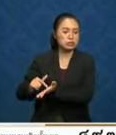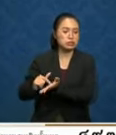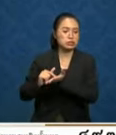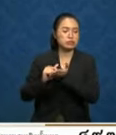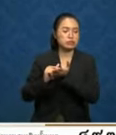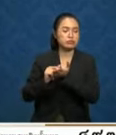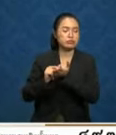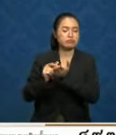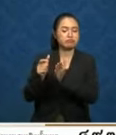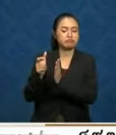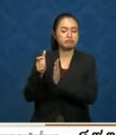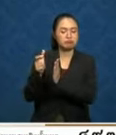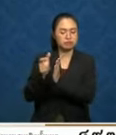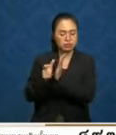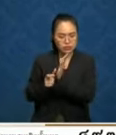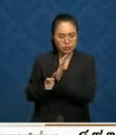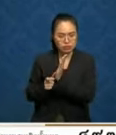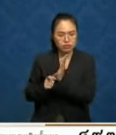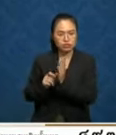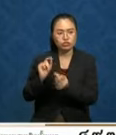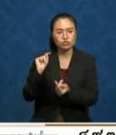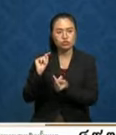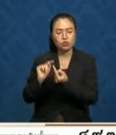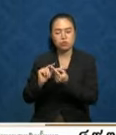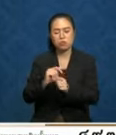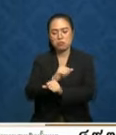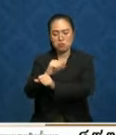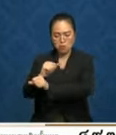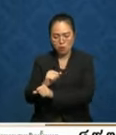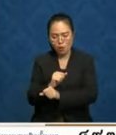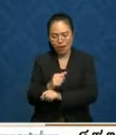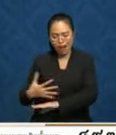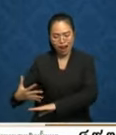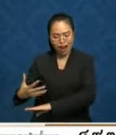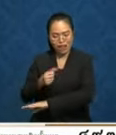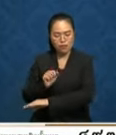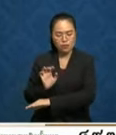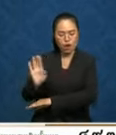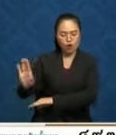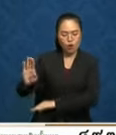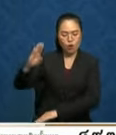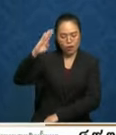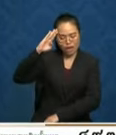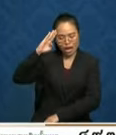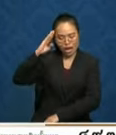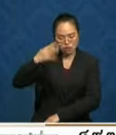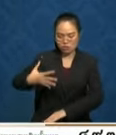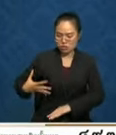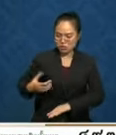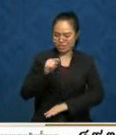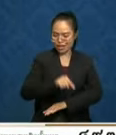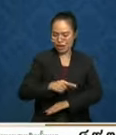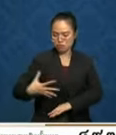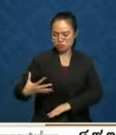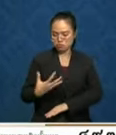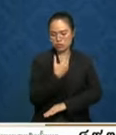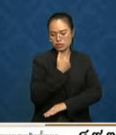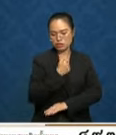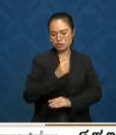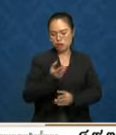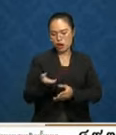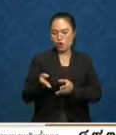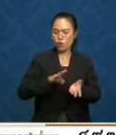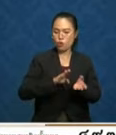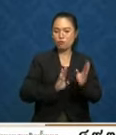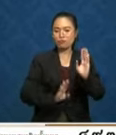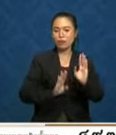ไว้เพื่อสกัดกั้นยับยั้งการใช้อำนาจของกองทัพมาทำการรัฐประหารด้วย